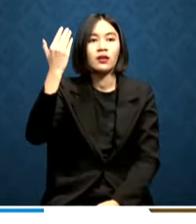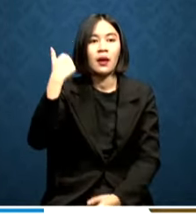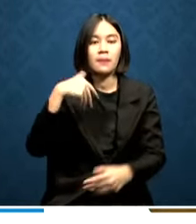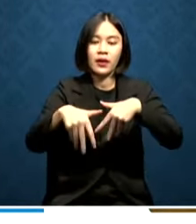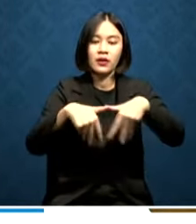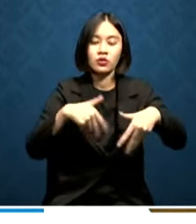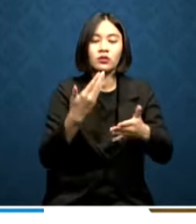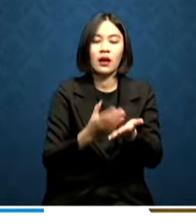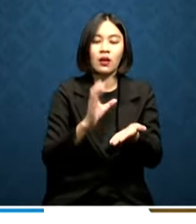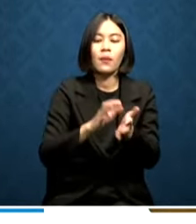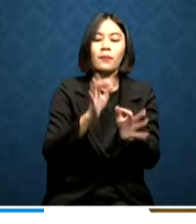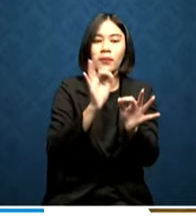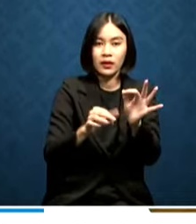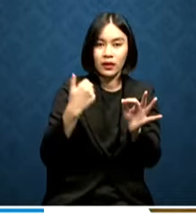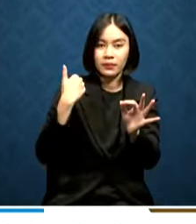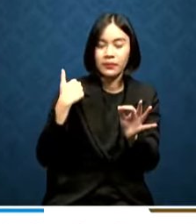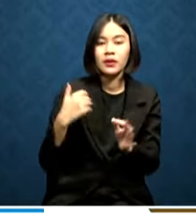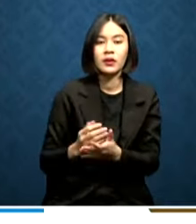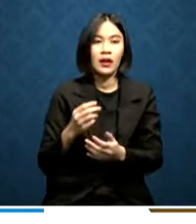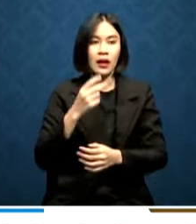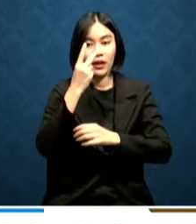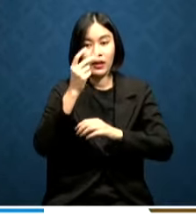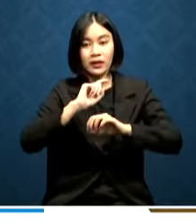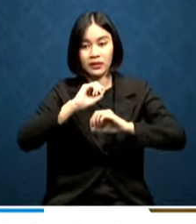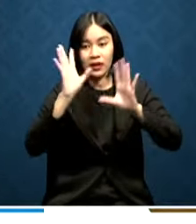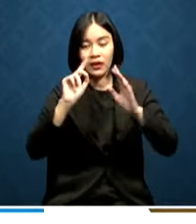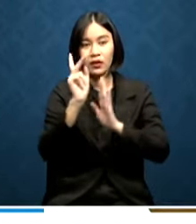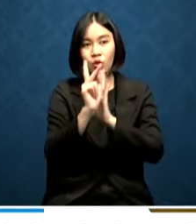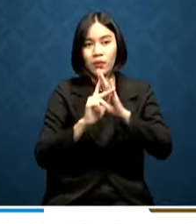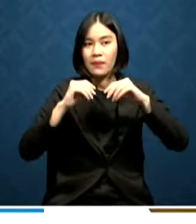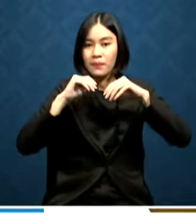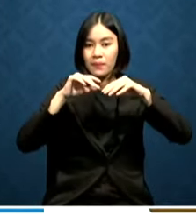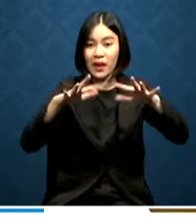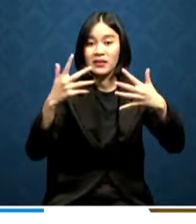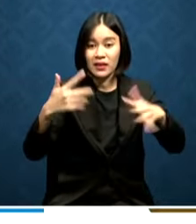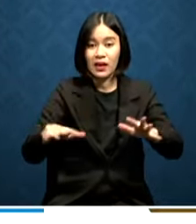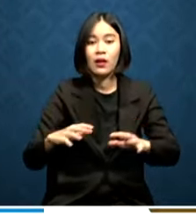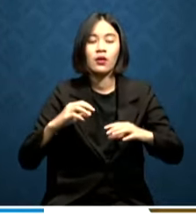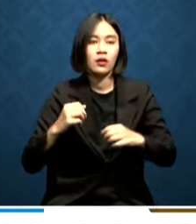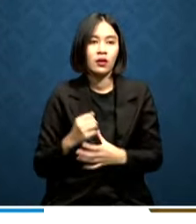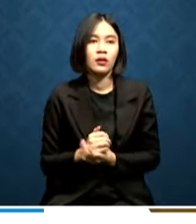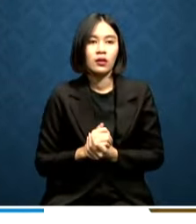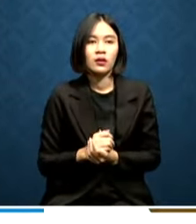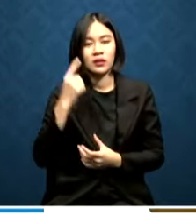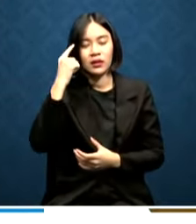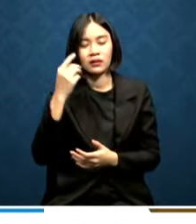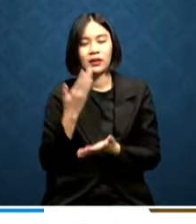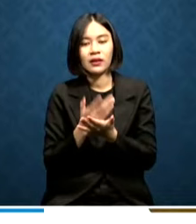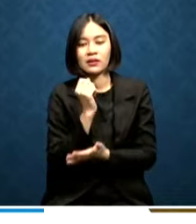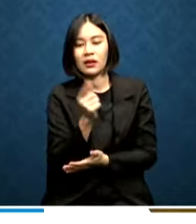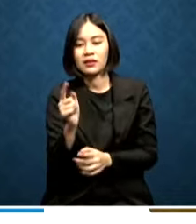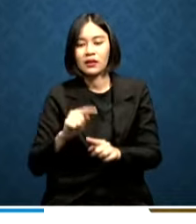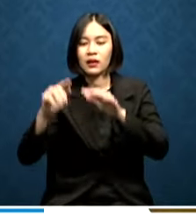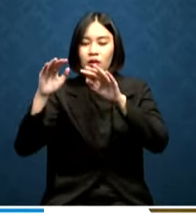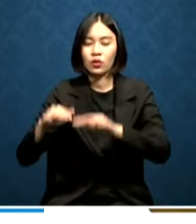นจะได้ประหยัดด้วยนะครับแล้วก็มันเป็นการให้เห็นว่าเราออกกฎหมายกันแล้วได้ใช้เลยนะครับหวังว่าจะค่าใช้จ่ายจะลดลงนะครับแต่ผมเรียนแล้วว่